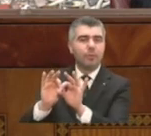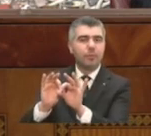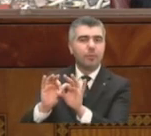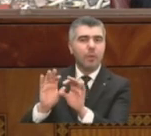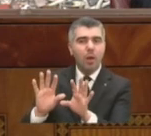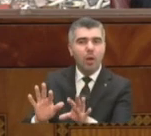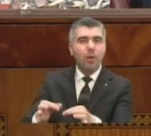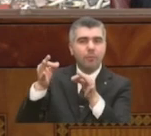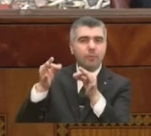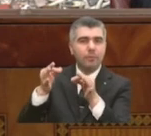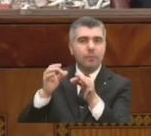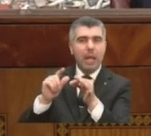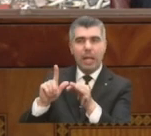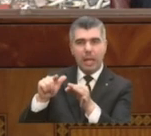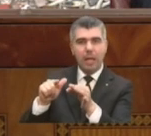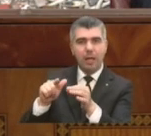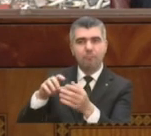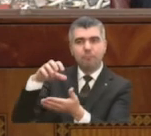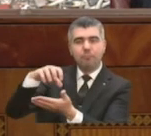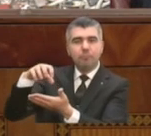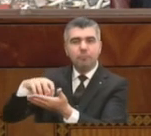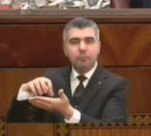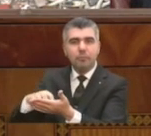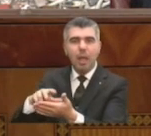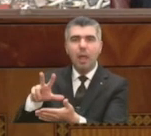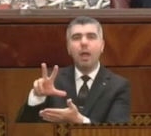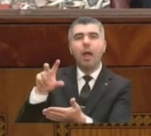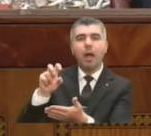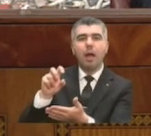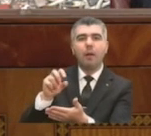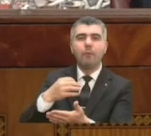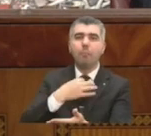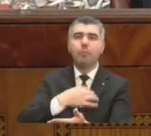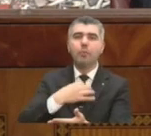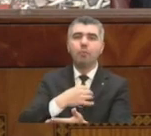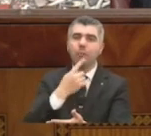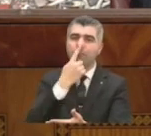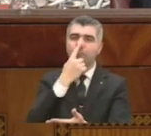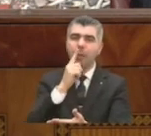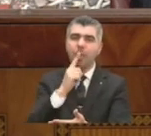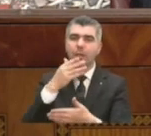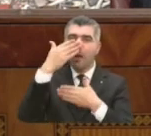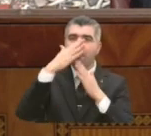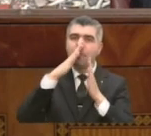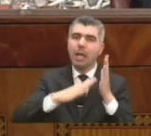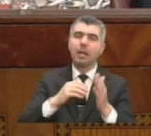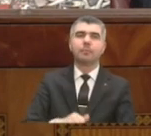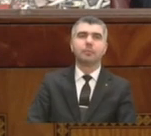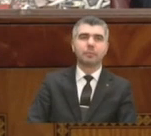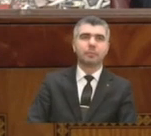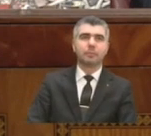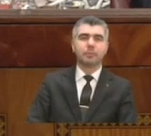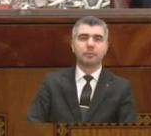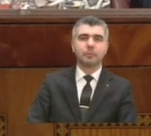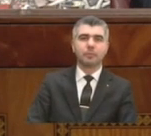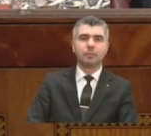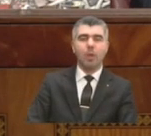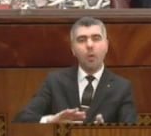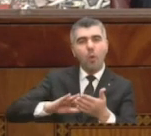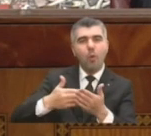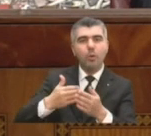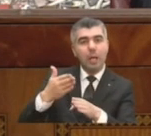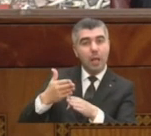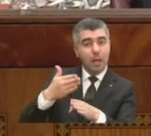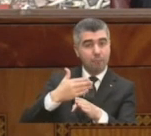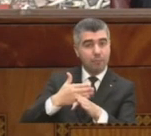والمنظمات المعروفه بمواقفها العدائيه ضد المغرب من جهه اخرى وتاسيسا على ما